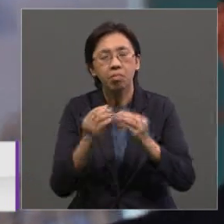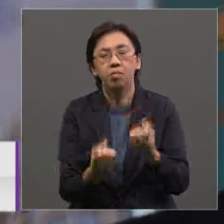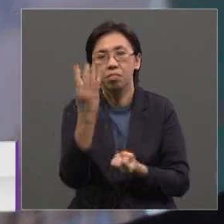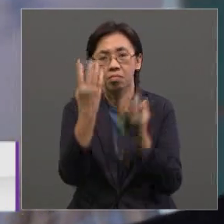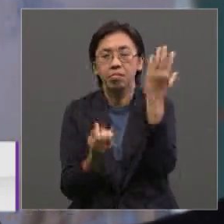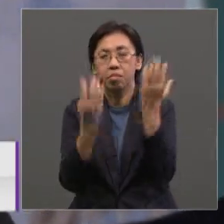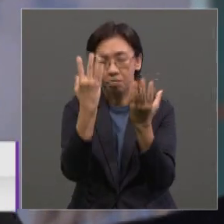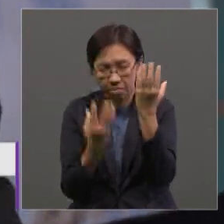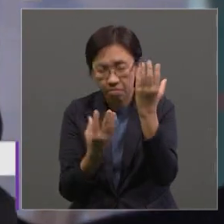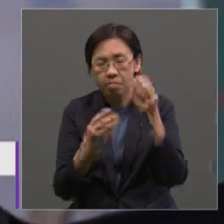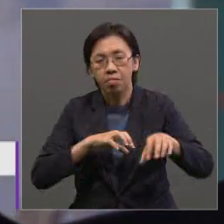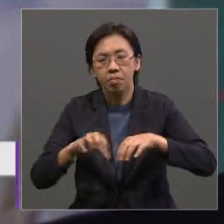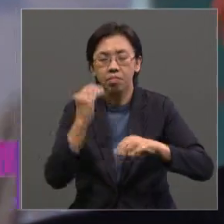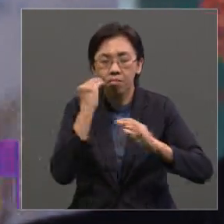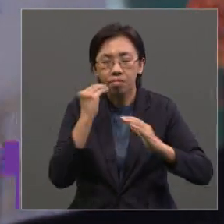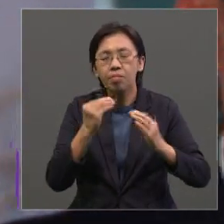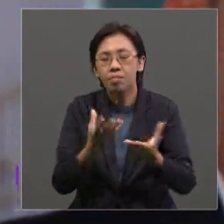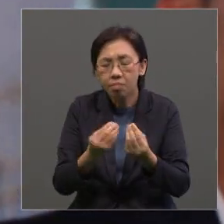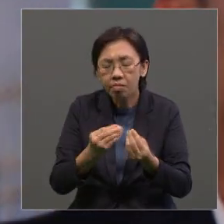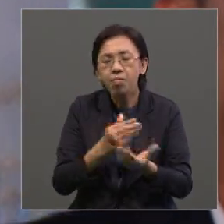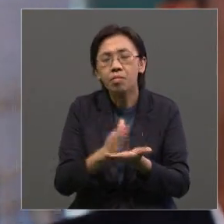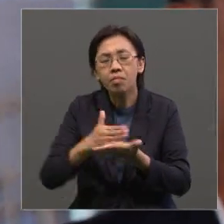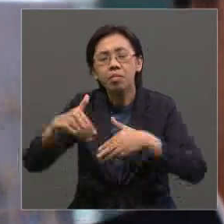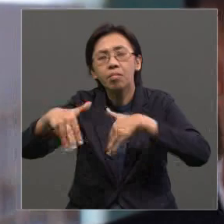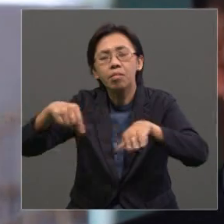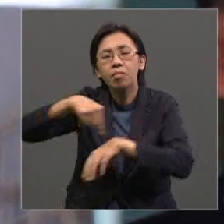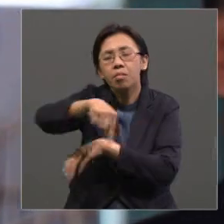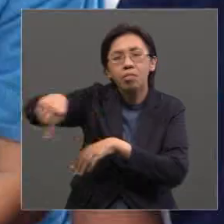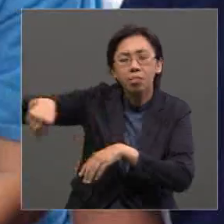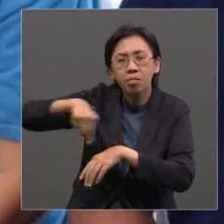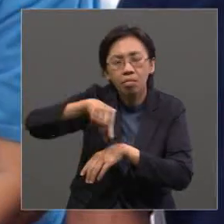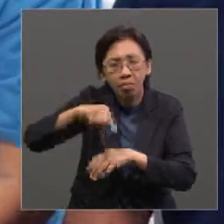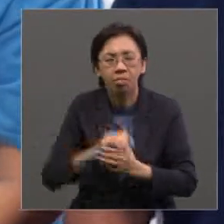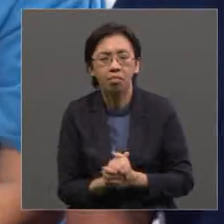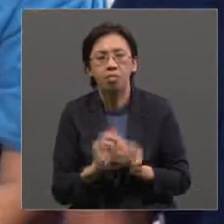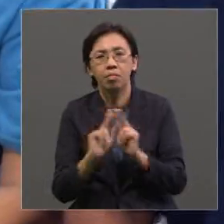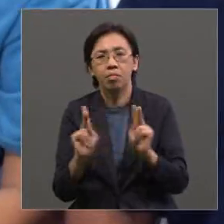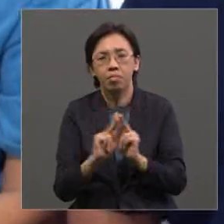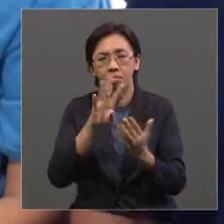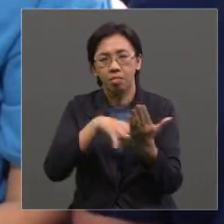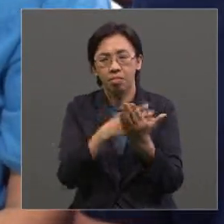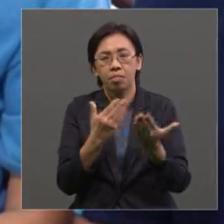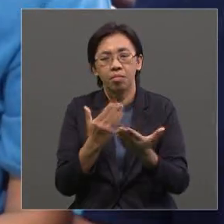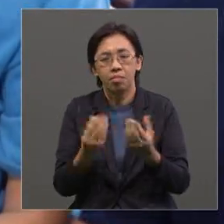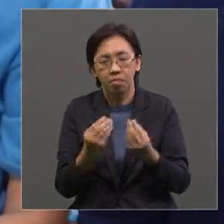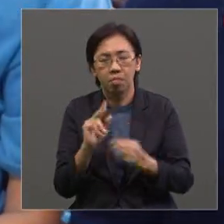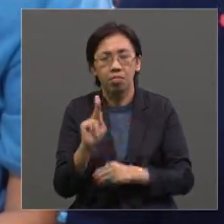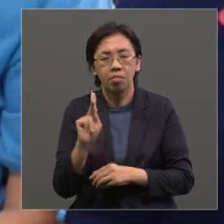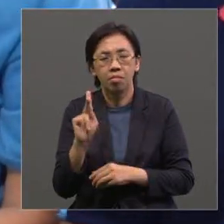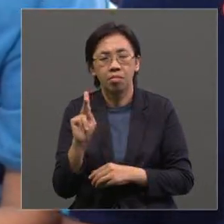ในเมืองและการจัดสรรที่อยู่อาศัยให้กับชุมชนกิ่งแก้วอุทิศภายใต้คณะอนุกรรมการนโยบายที่ดินแห่งชาติหรือว่าค